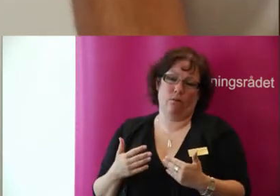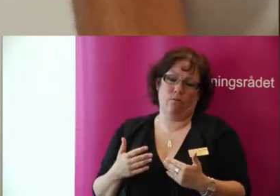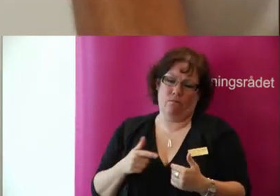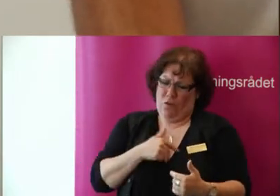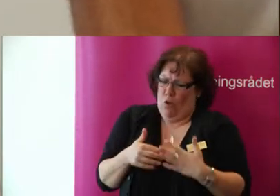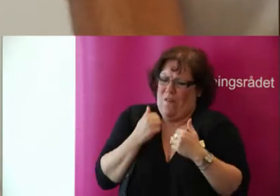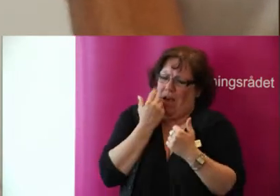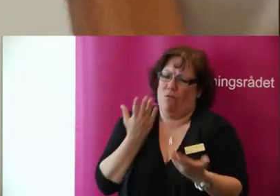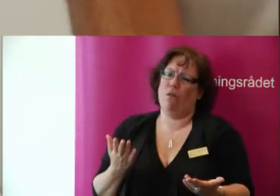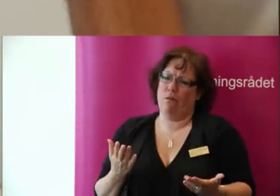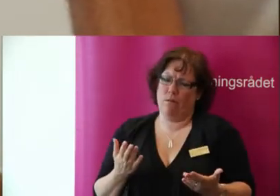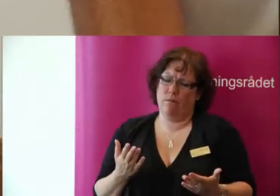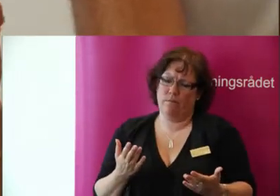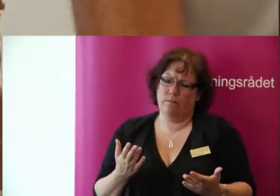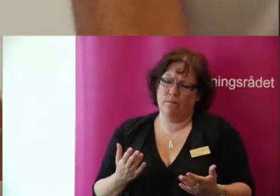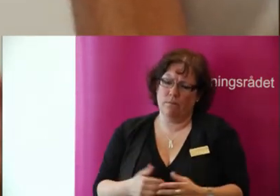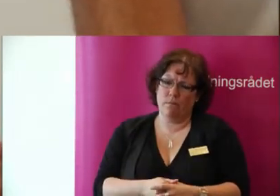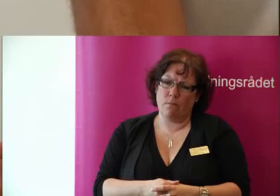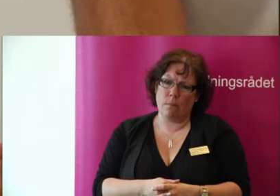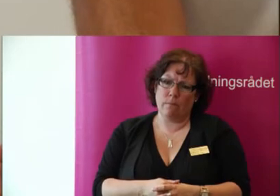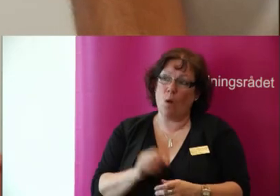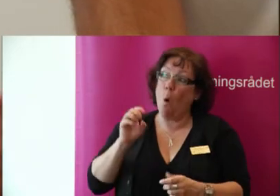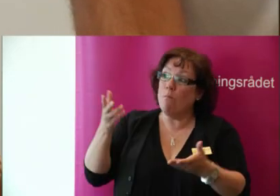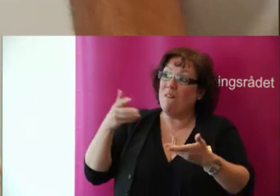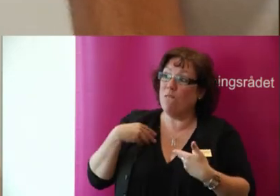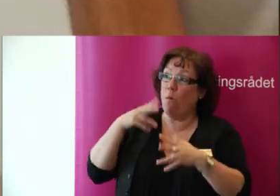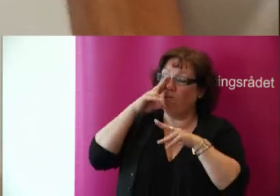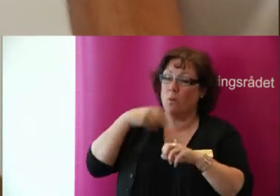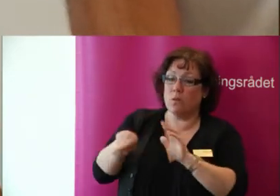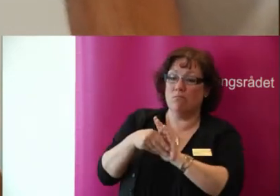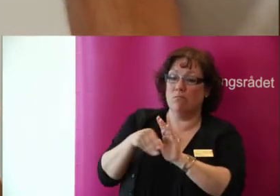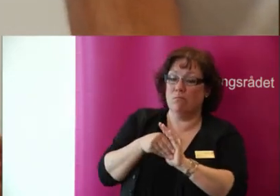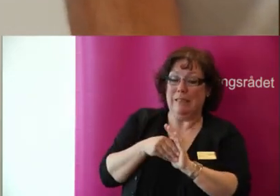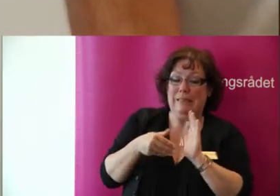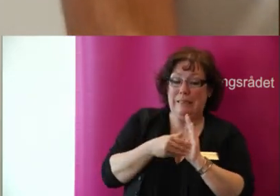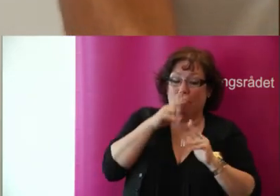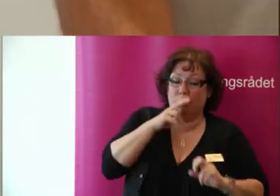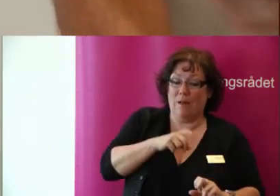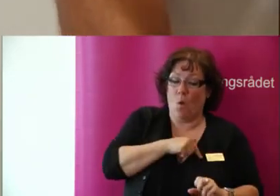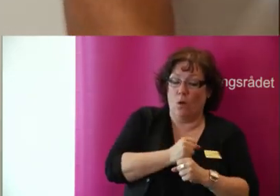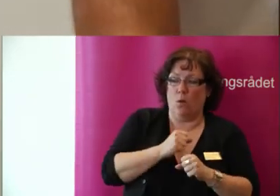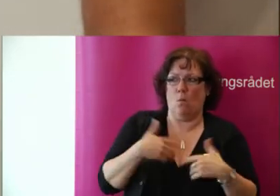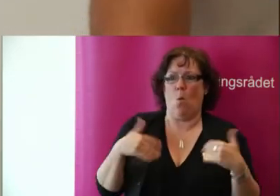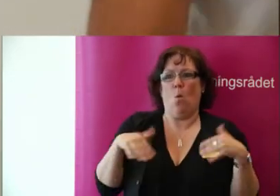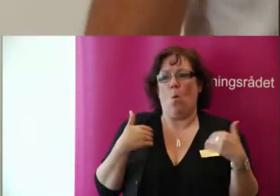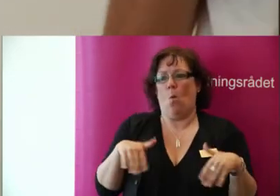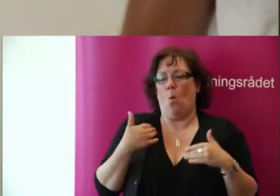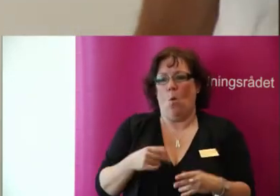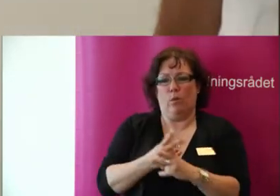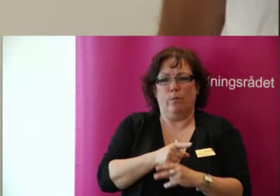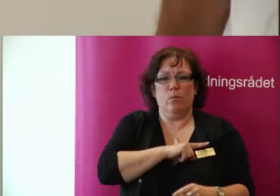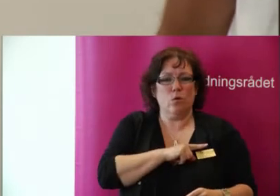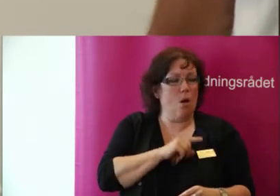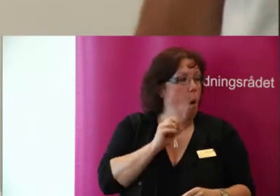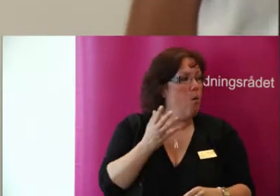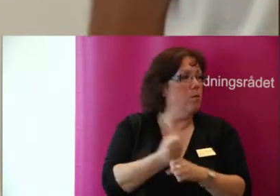dagliga verksamhet. Och att få forskningsmedel till det, det vore ju guld, tänker jag, i framtiden. Vill du ha en